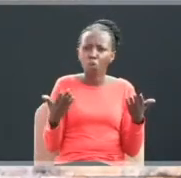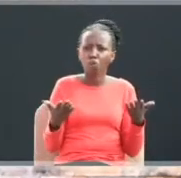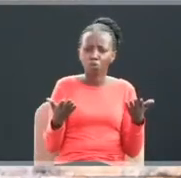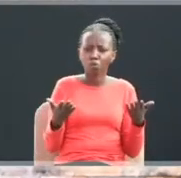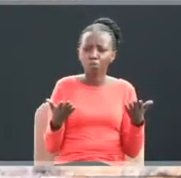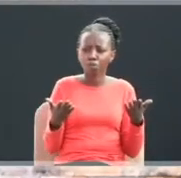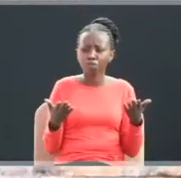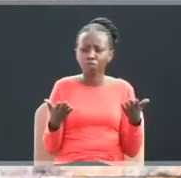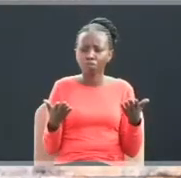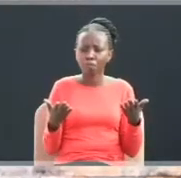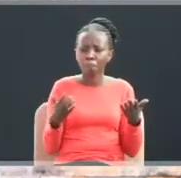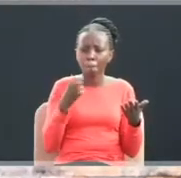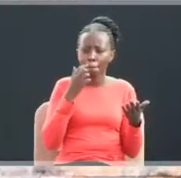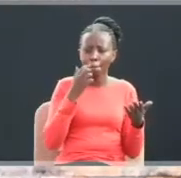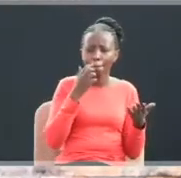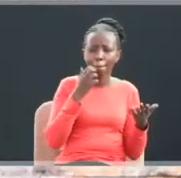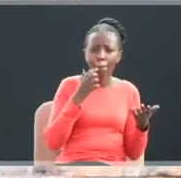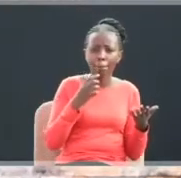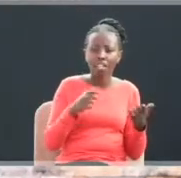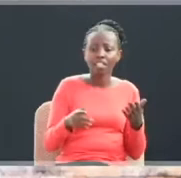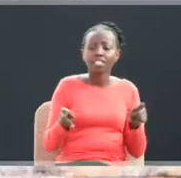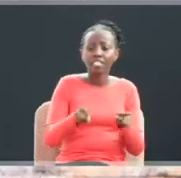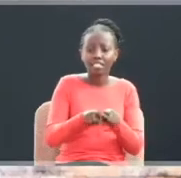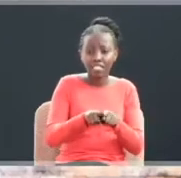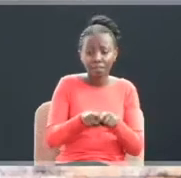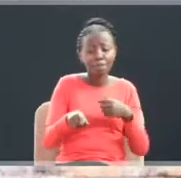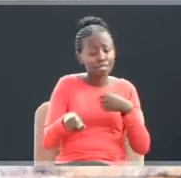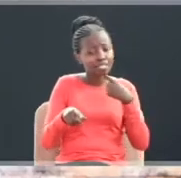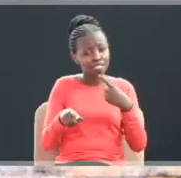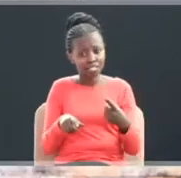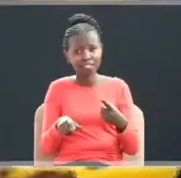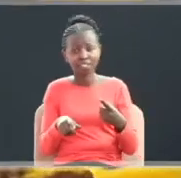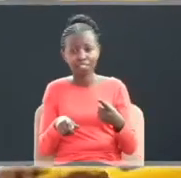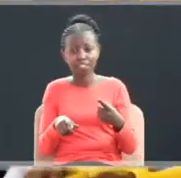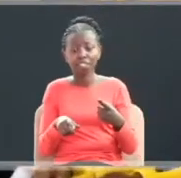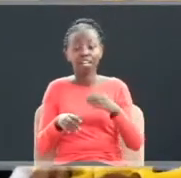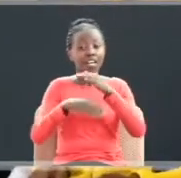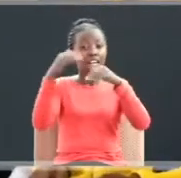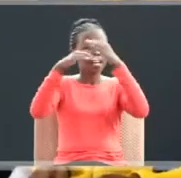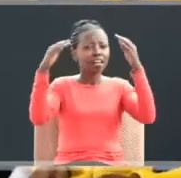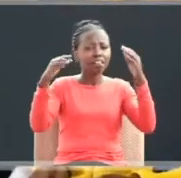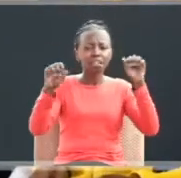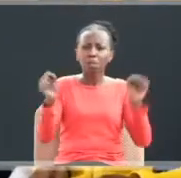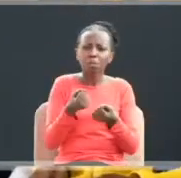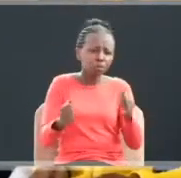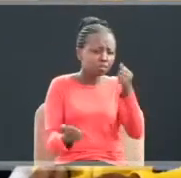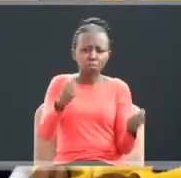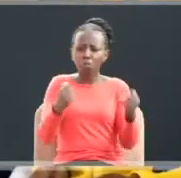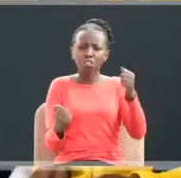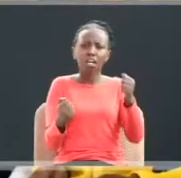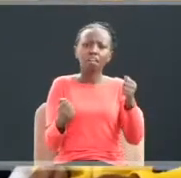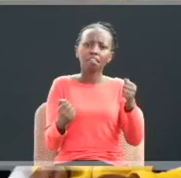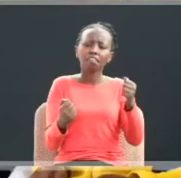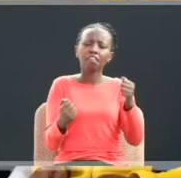Oh, ni washo tu anajua, hakuta kuwa Kenya Power huko. The point that I'm saying is that binguni hatuendeshi gari. Kama uendeshi hapa wachana.